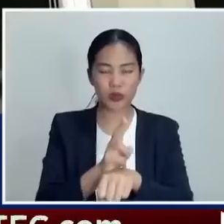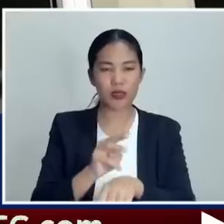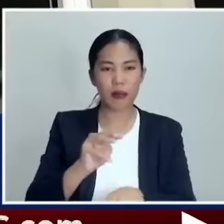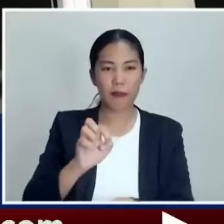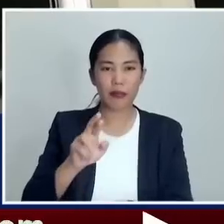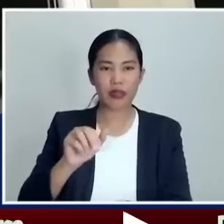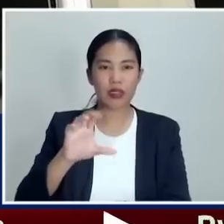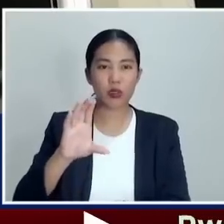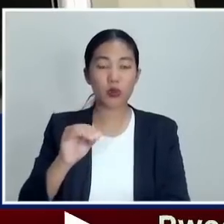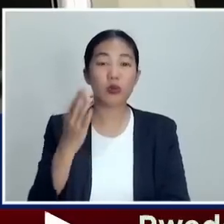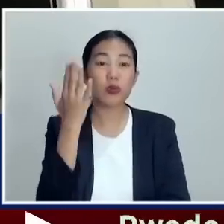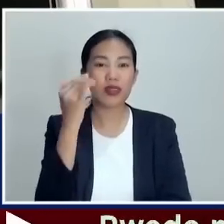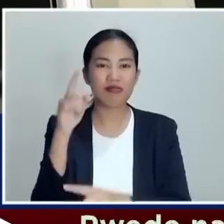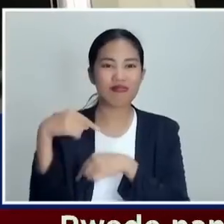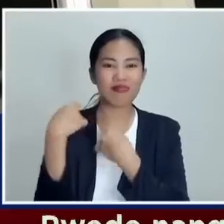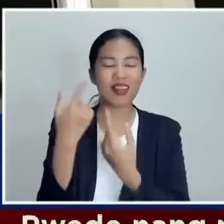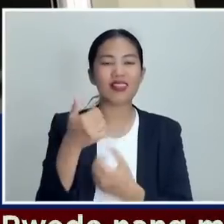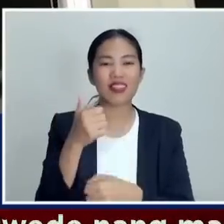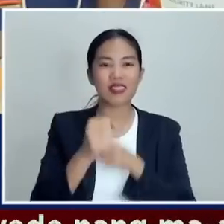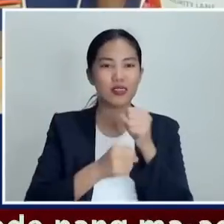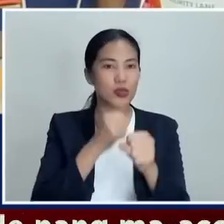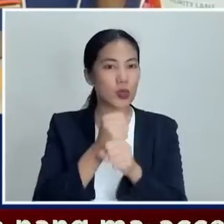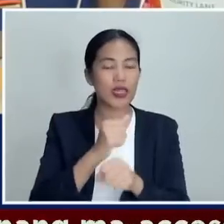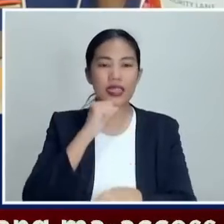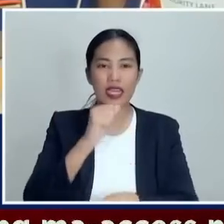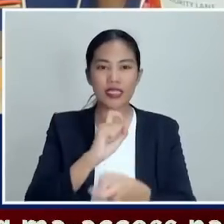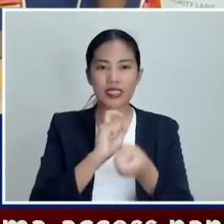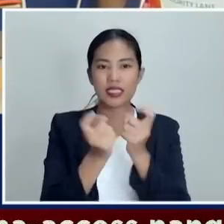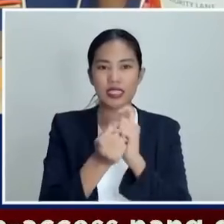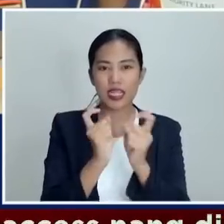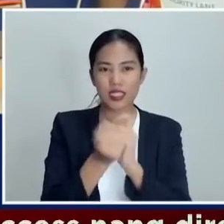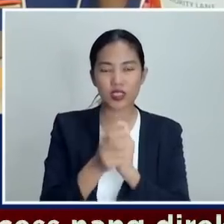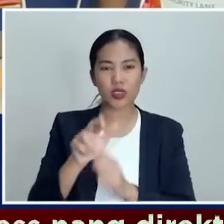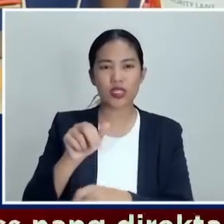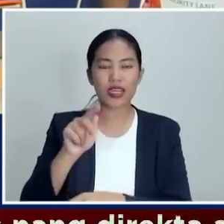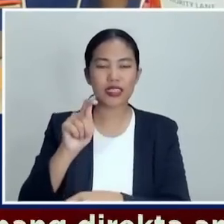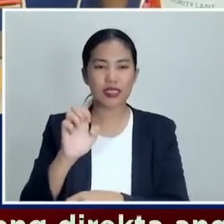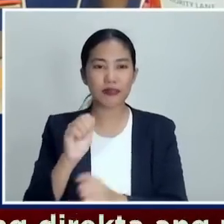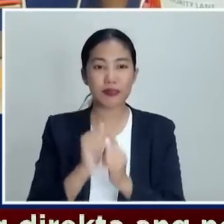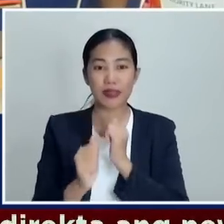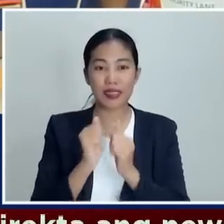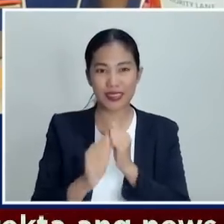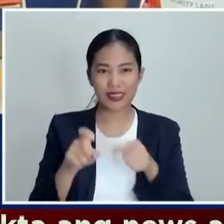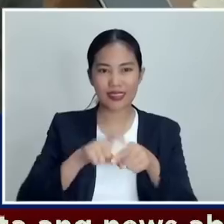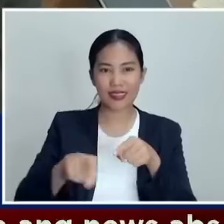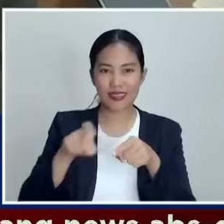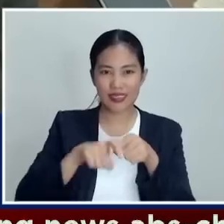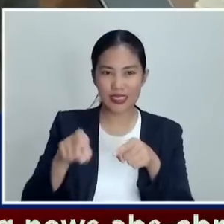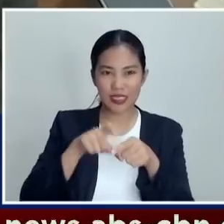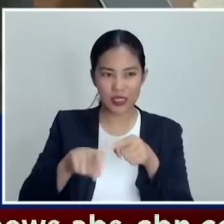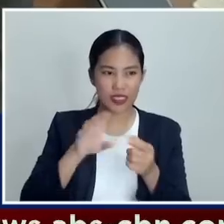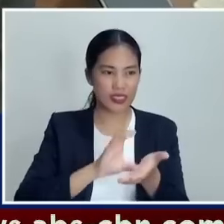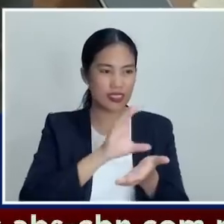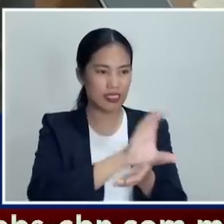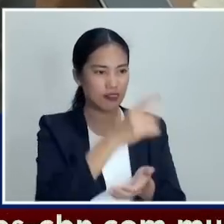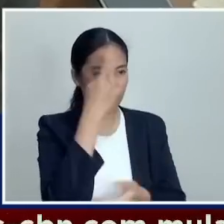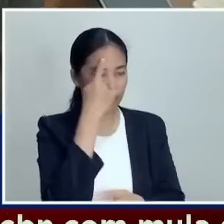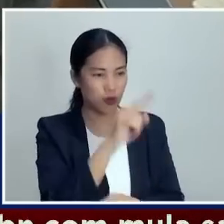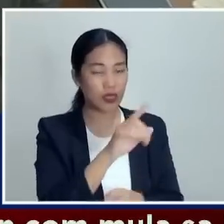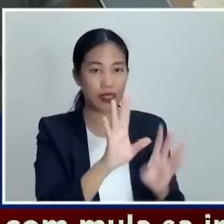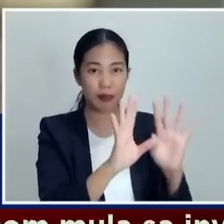kasing hindi na bago ang distribution rate o singil sa kuryente na napupunta sa Meralco. Sa kwanta ni